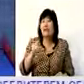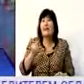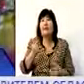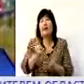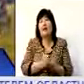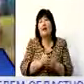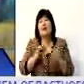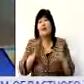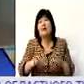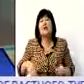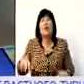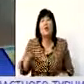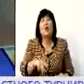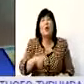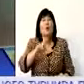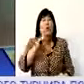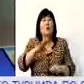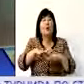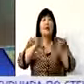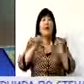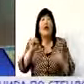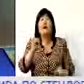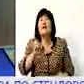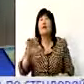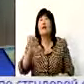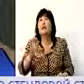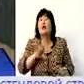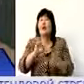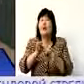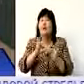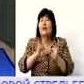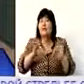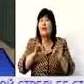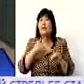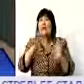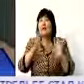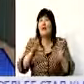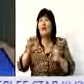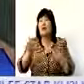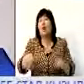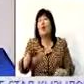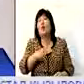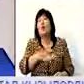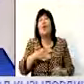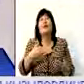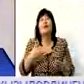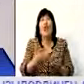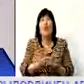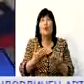сакральных мест региона. Юная рукодельница Арайлым Саджан вышила бисером логотип проекта «Рухани Жангару».